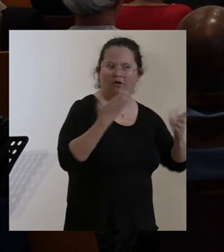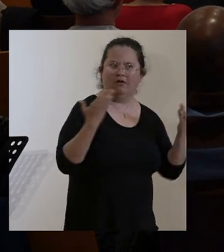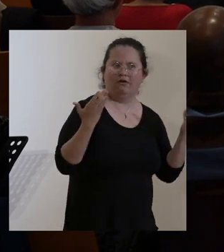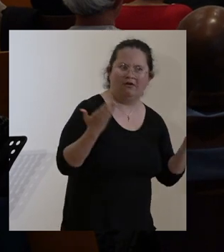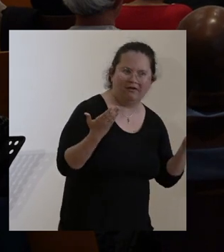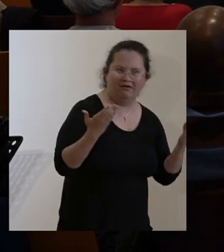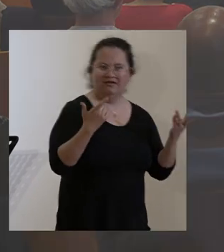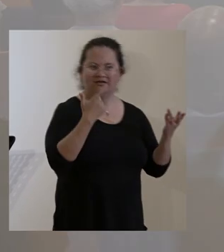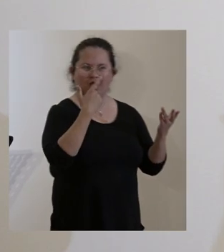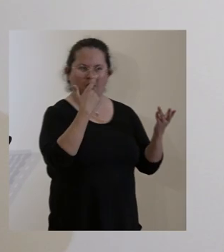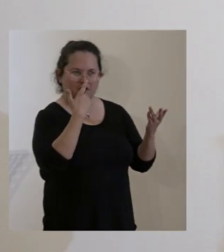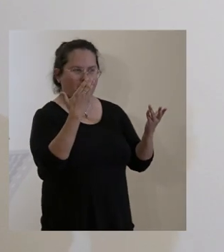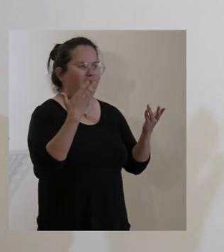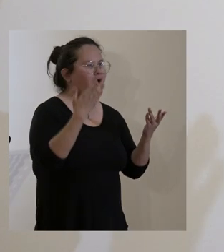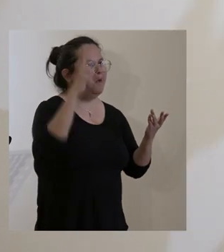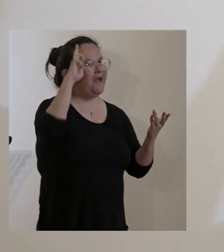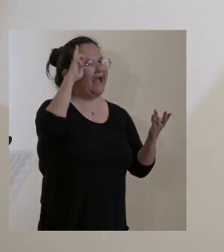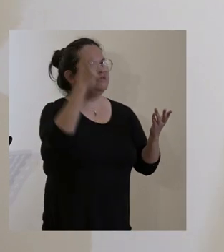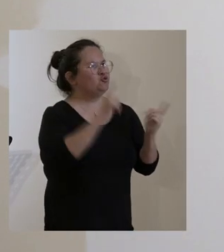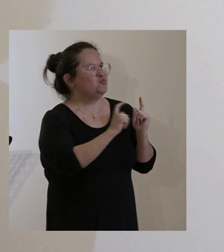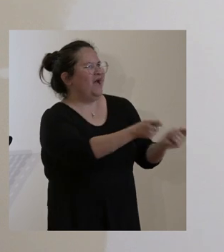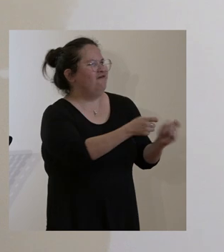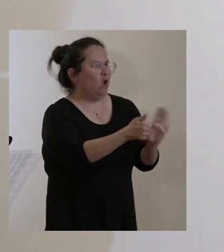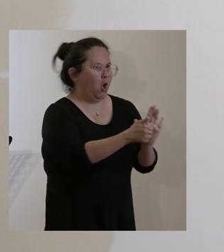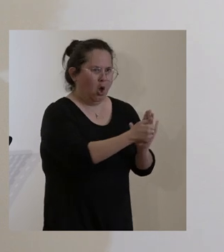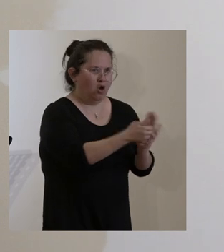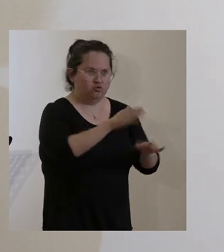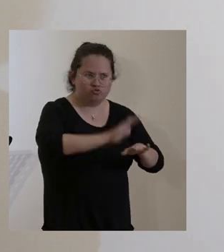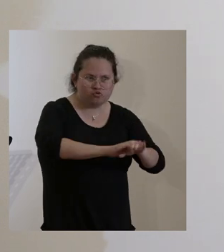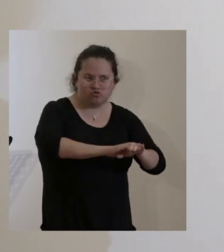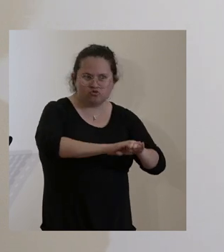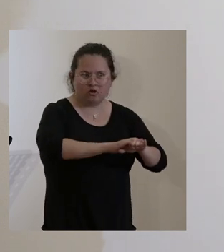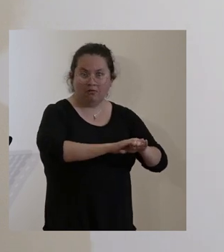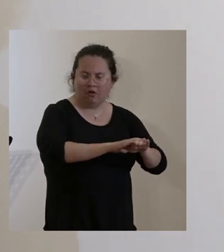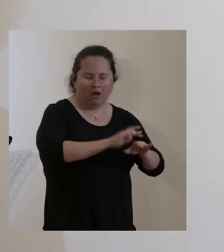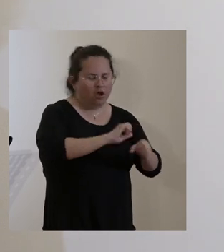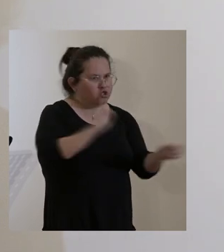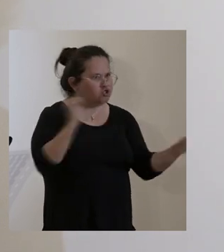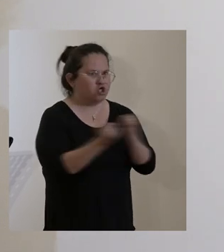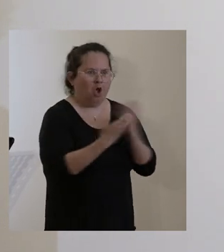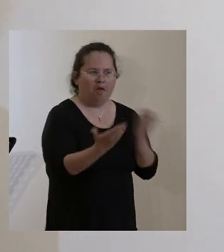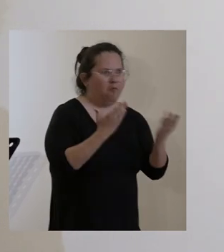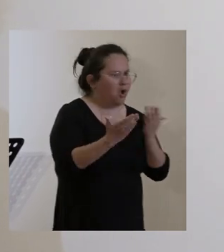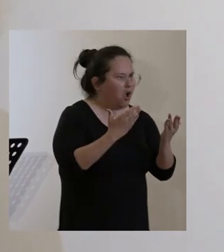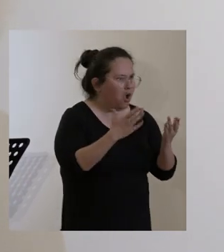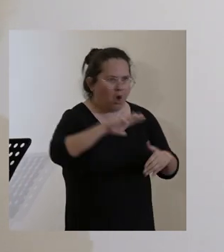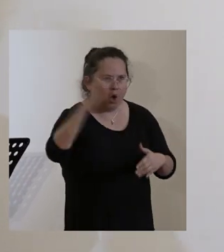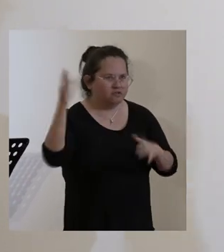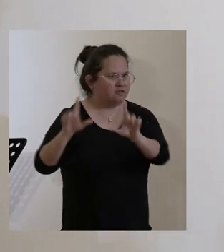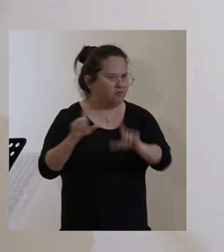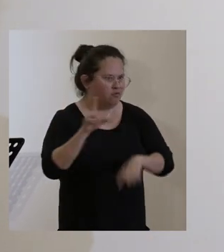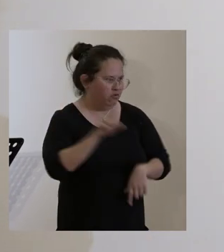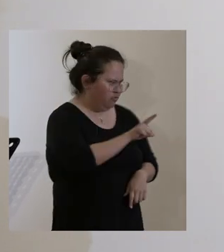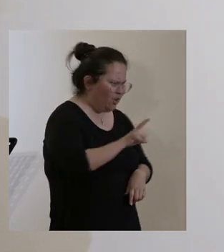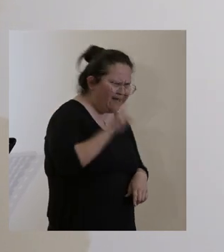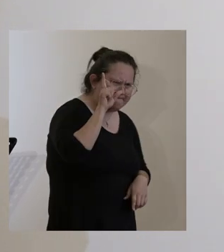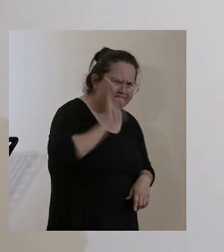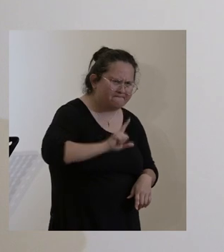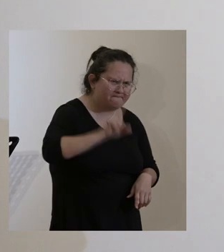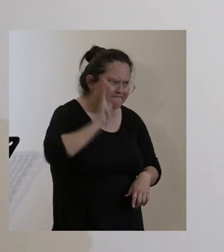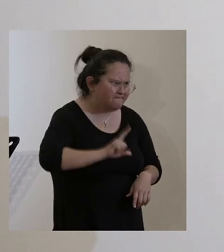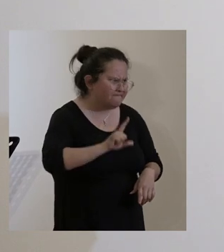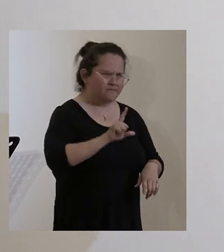a priori. C'est-à-dire qu'elle n'est pas représentée ici comme mère, elle n'est pas représentée ici comme épouse, elle est représentée ici